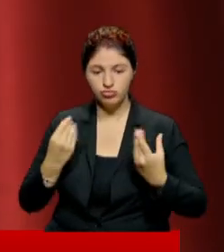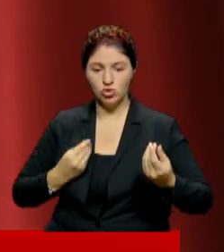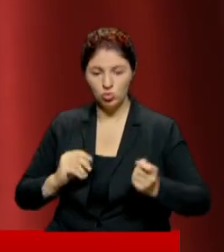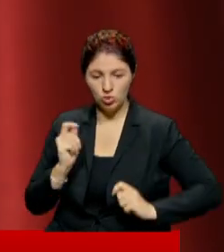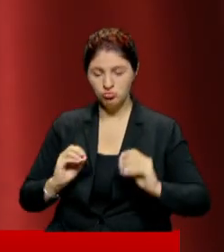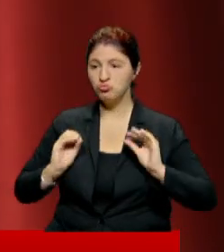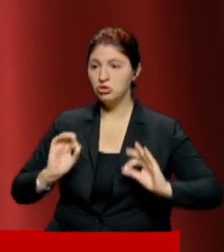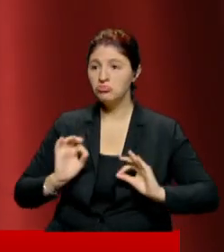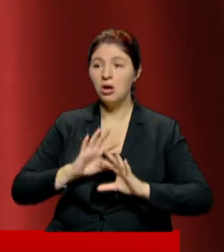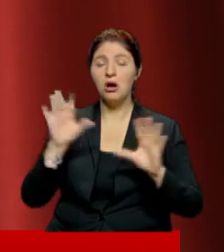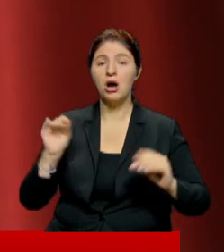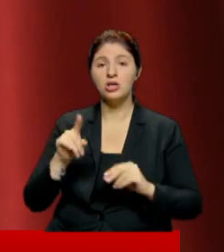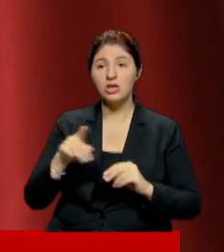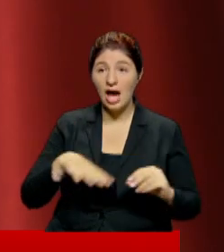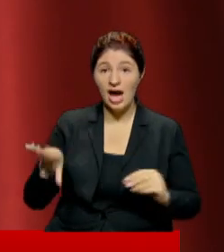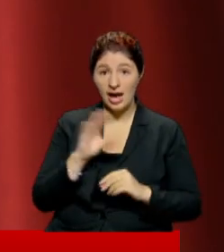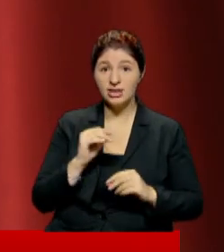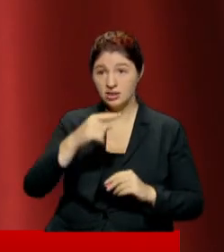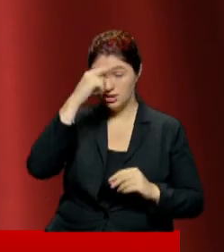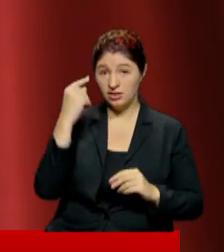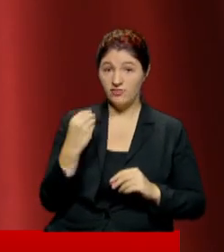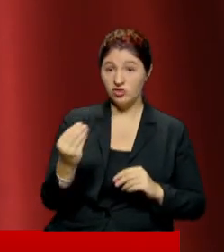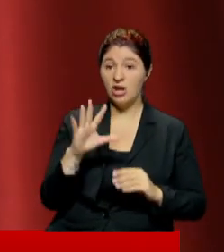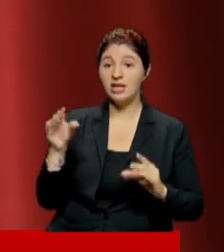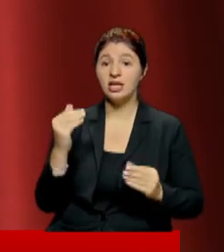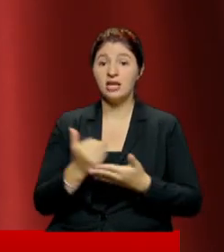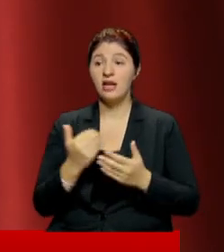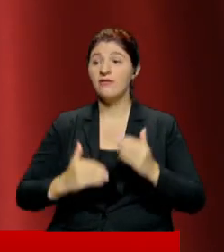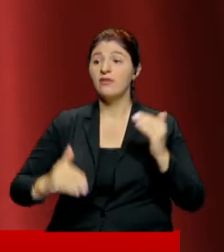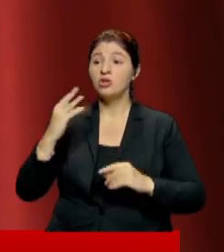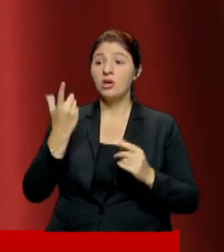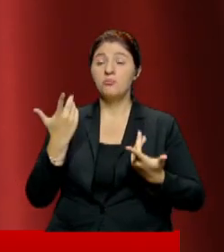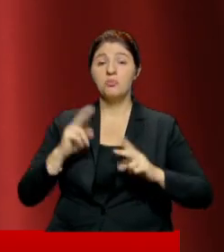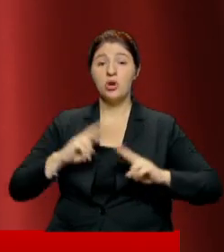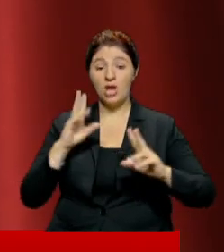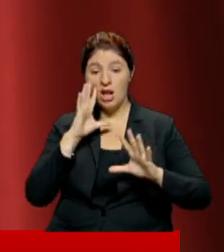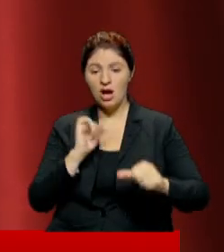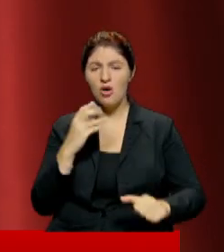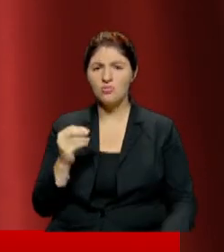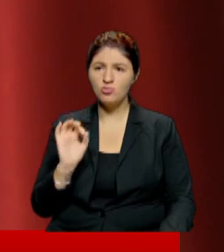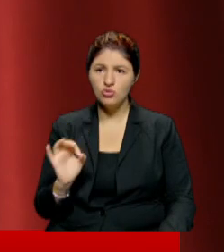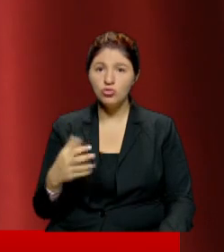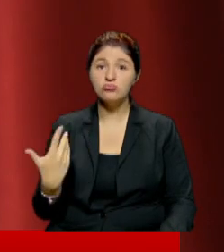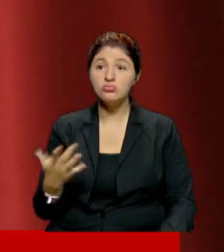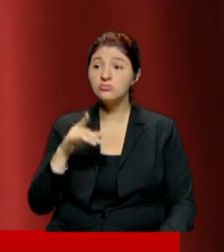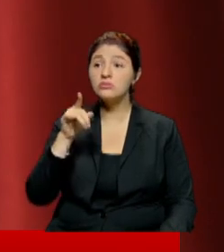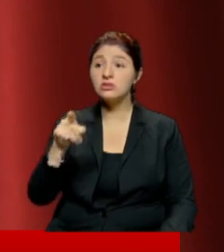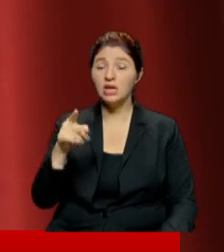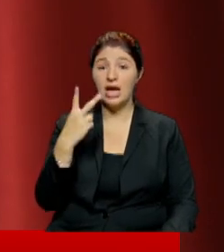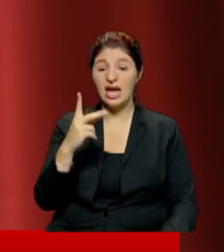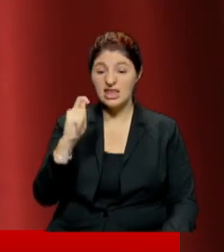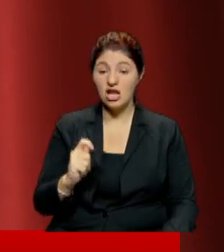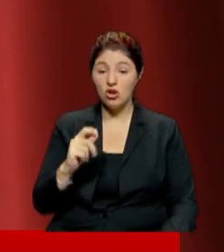kullanılırsa bunun herkese herkesi nasiplenir herkesin Gelin artabileceği bu yakalamak mümkün ama siz